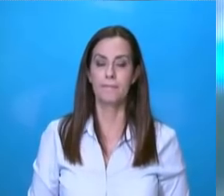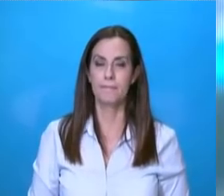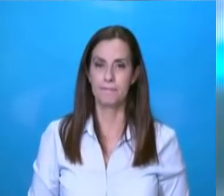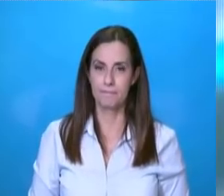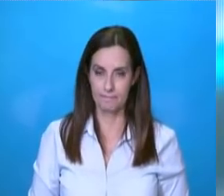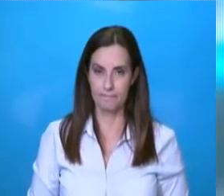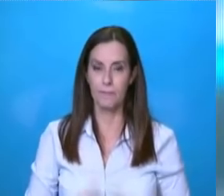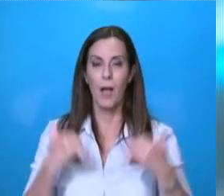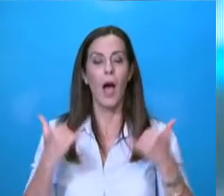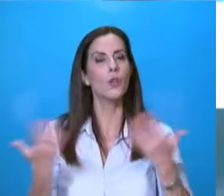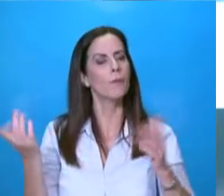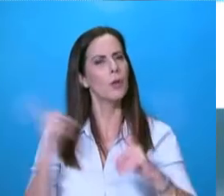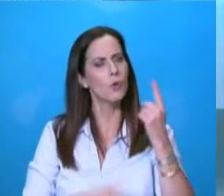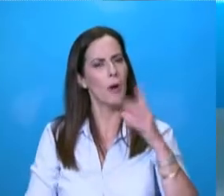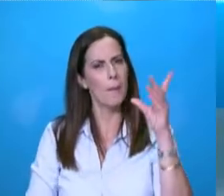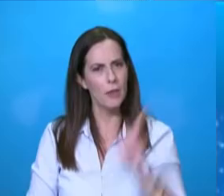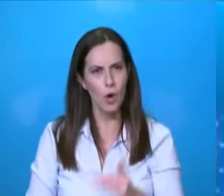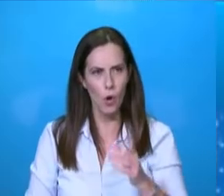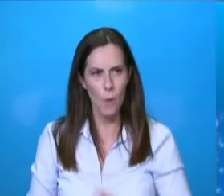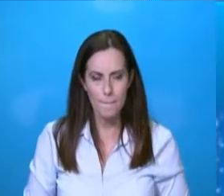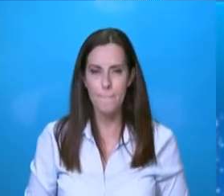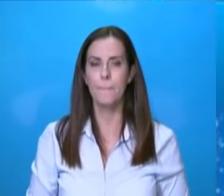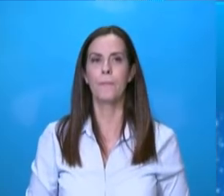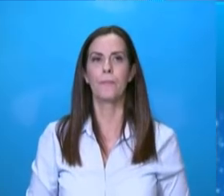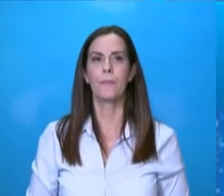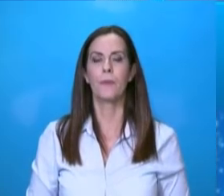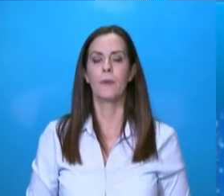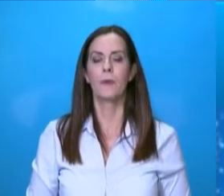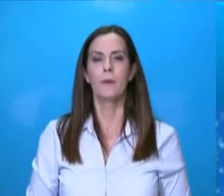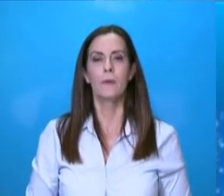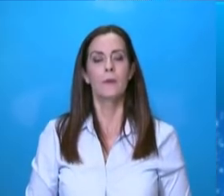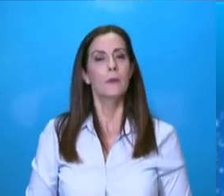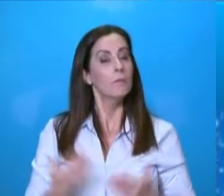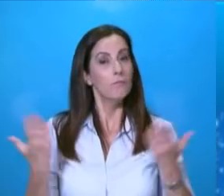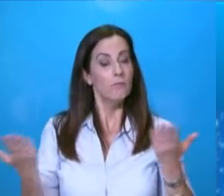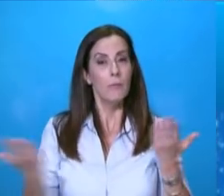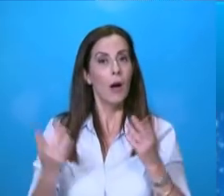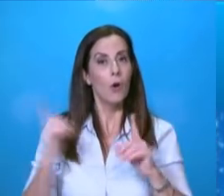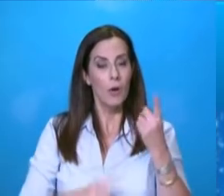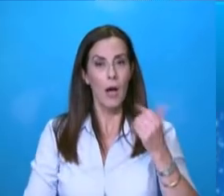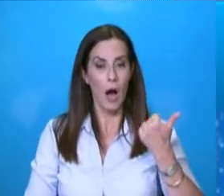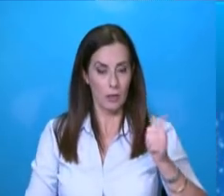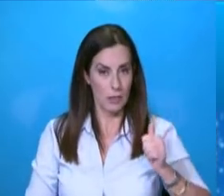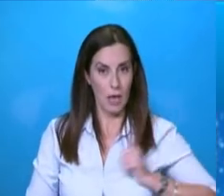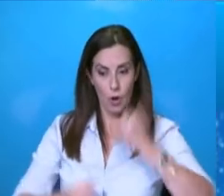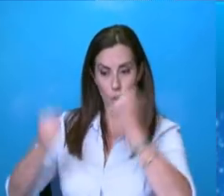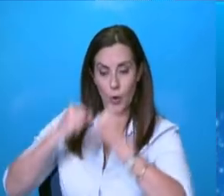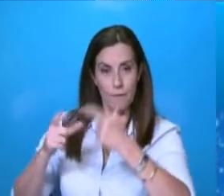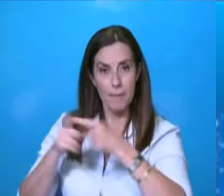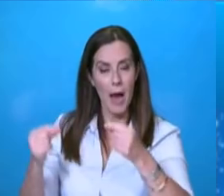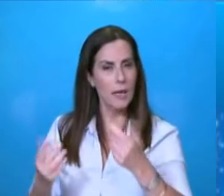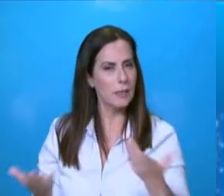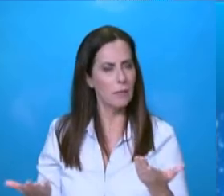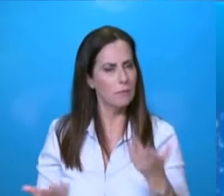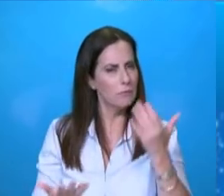אנחנו חוזרים להתעדכן במה שקורה בדרום, דיווחים פלסטינים בדקות האחרונות שלפיהם צה"ל תוקף ברצועה. משה שטיינמץ,